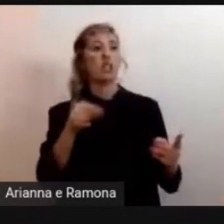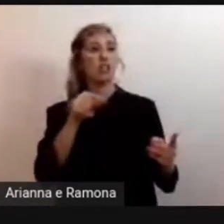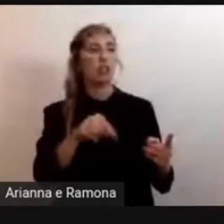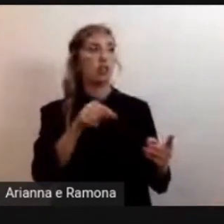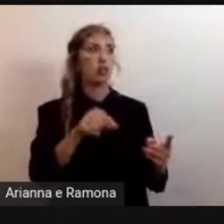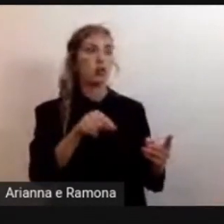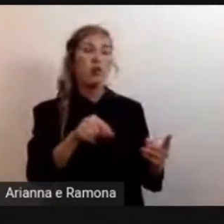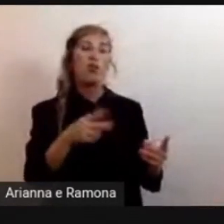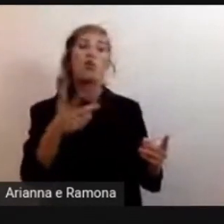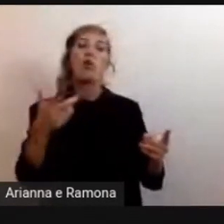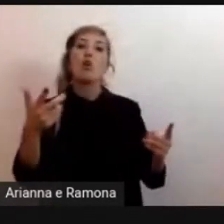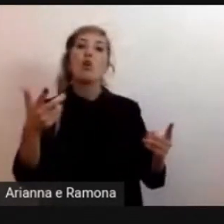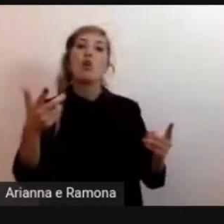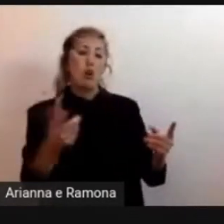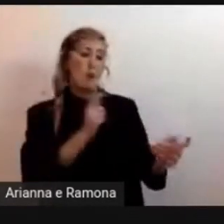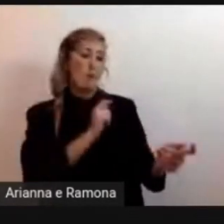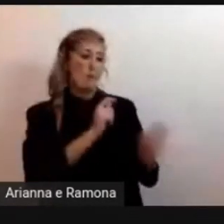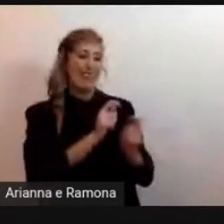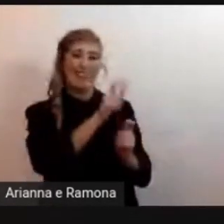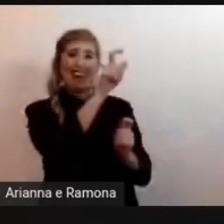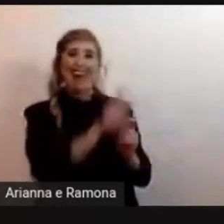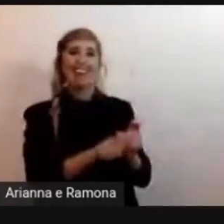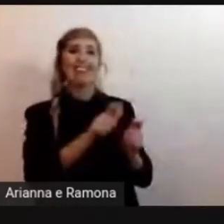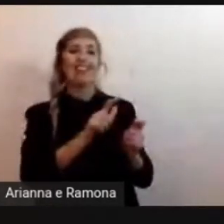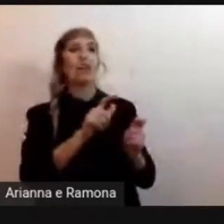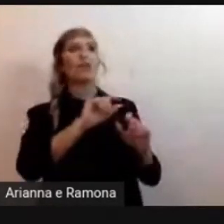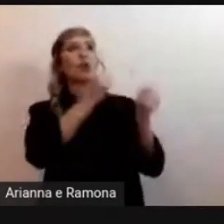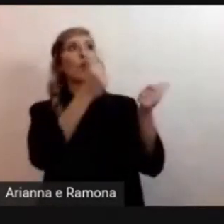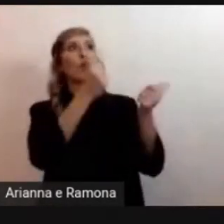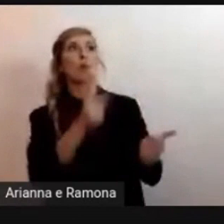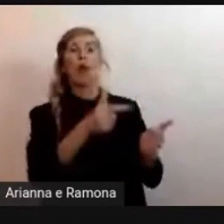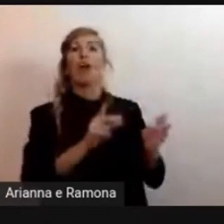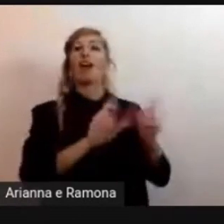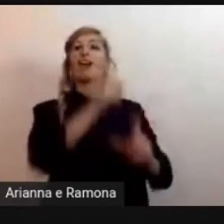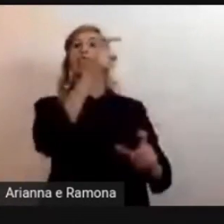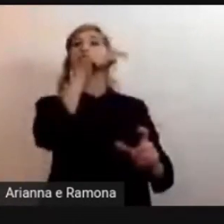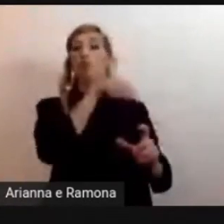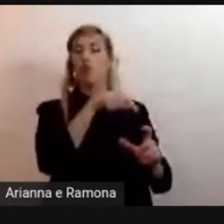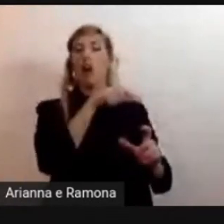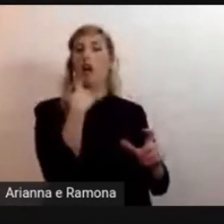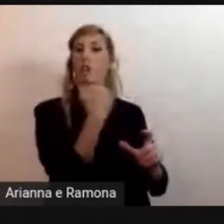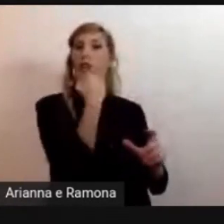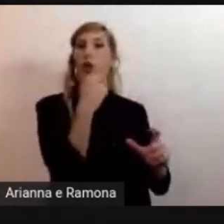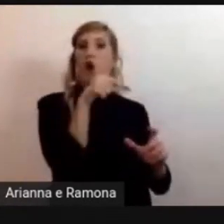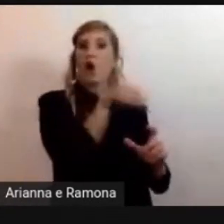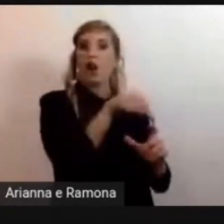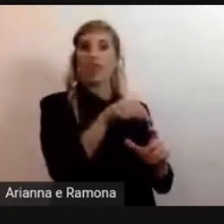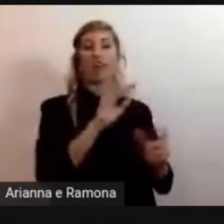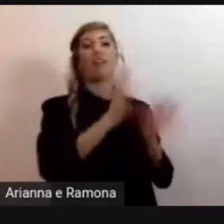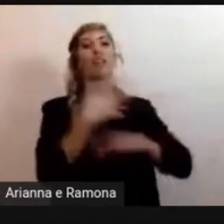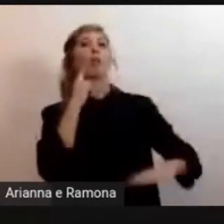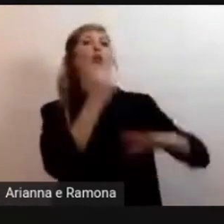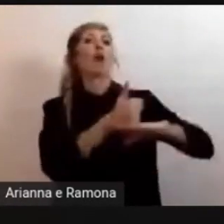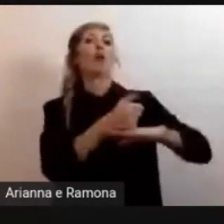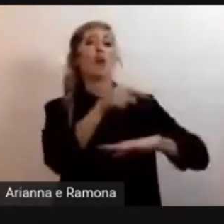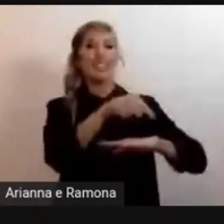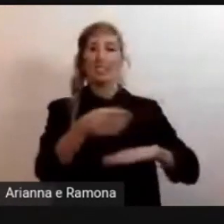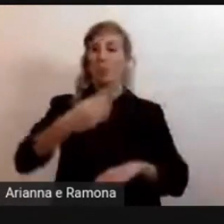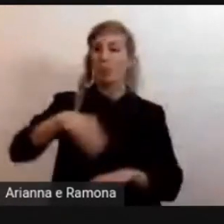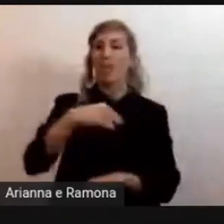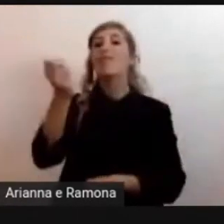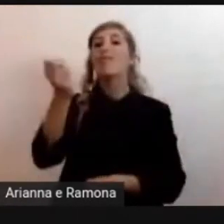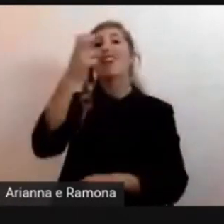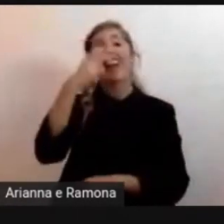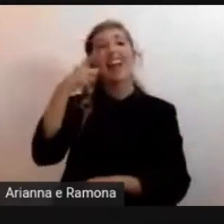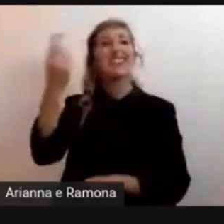il mercante come forte tasse sociale non più rispettata diretta con argomenta ma che c'è nel